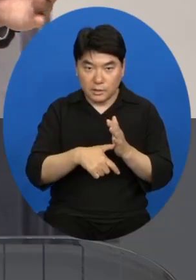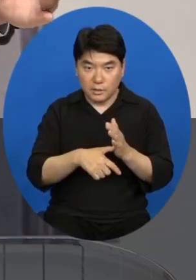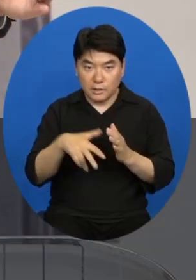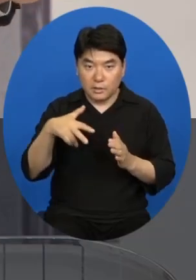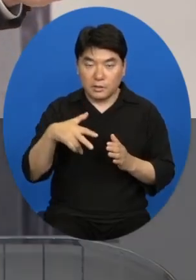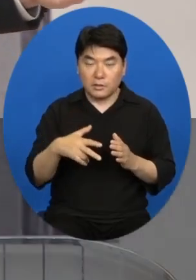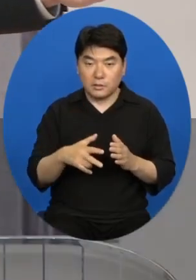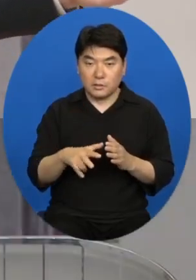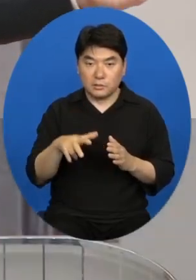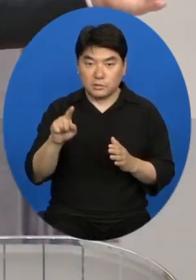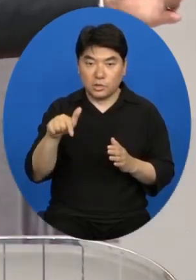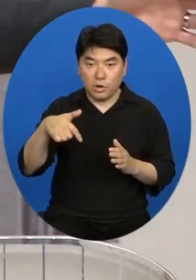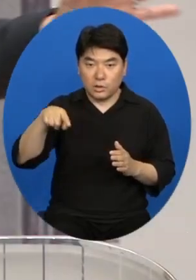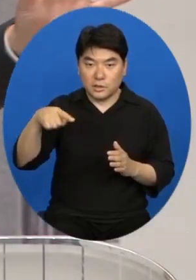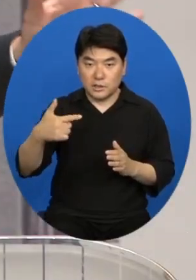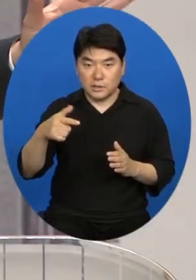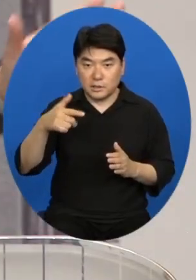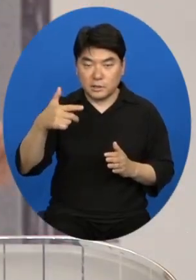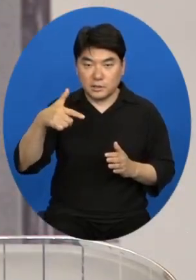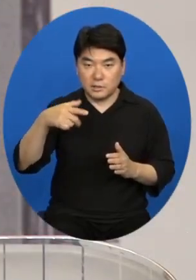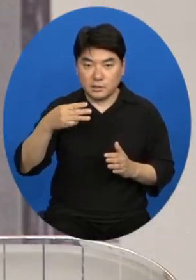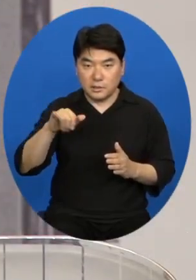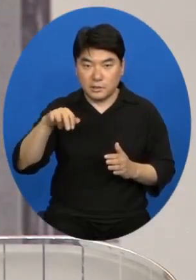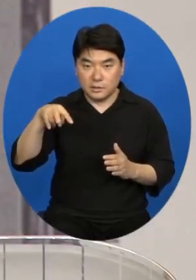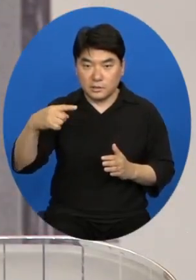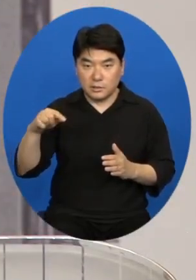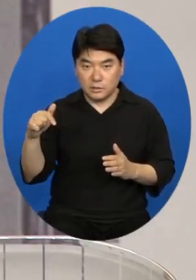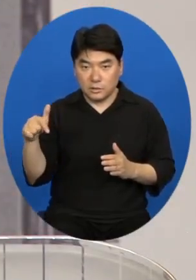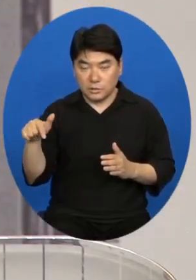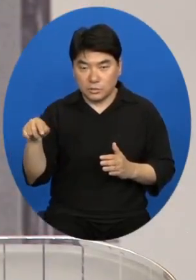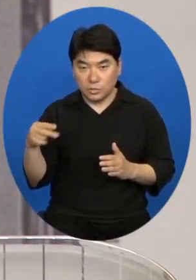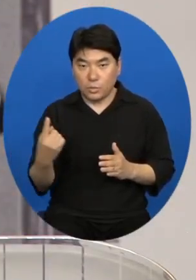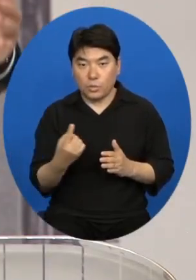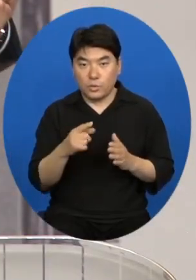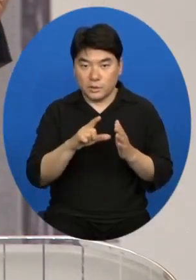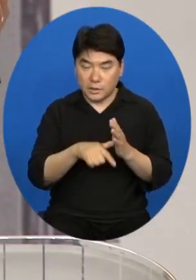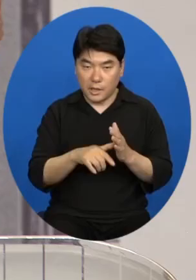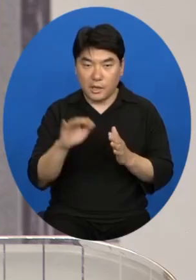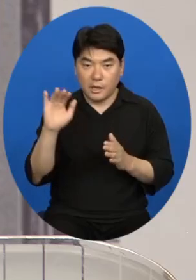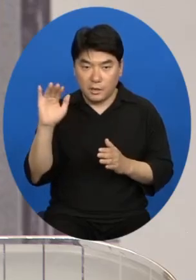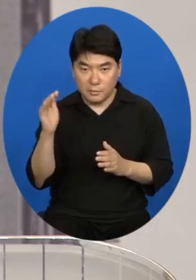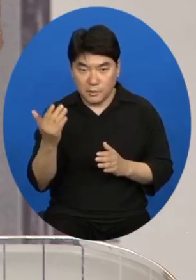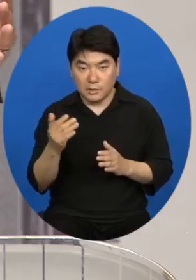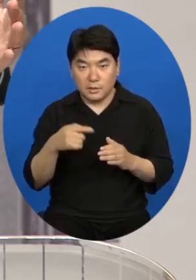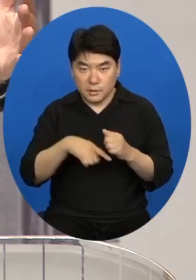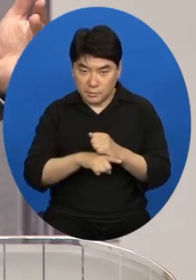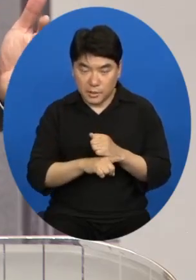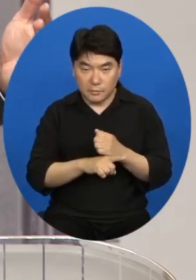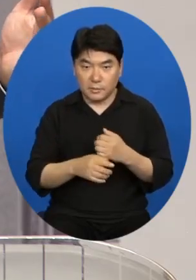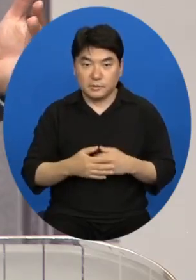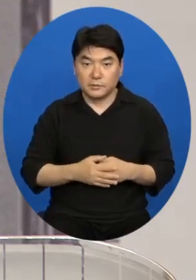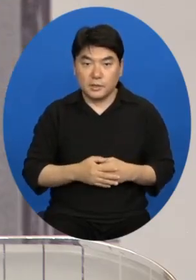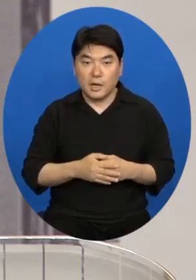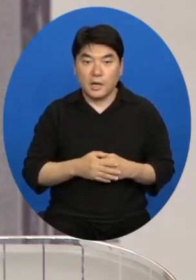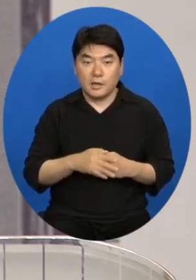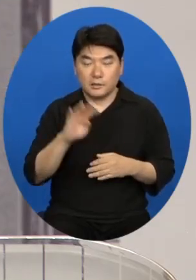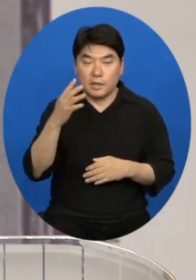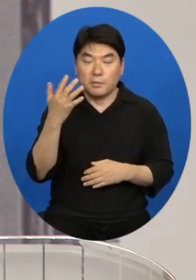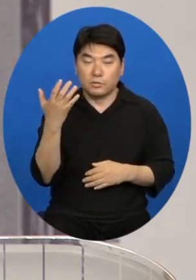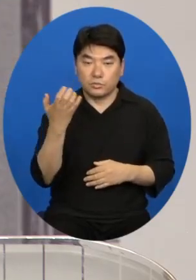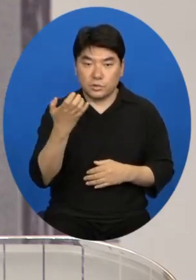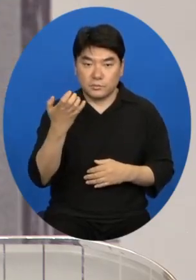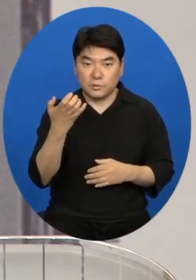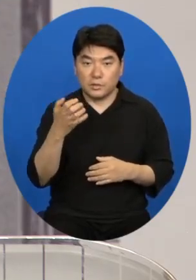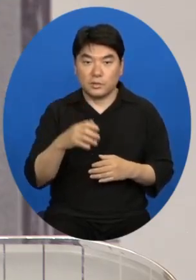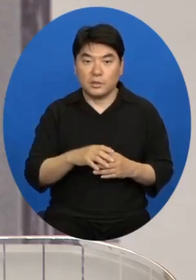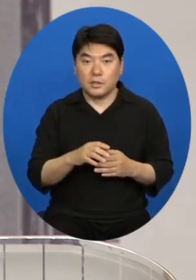대한 부분을 계속 다뤄왔기 때문에 이 부분을 다루진 않을게요. 어찌되었든 이 490이라고 하는 기간은 어떤, 물론